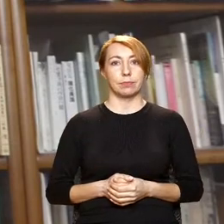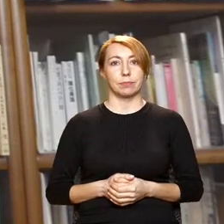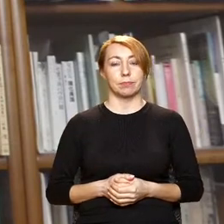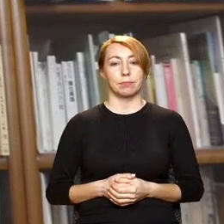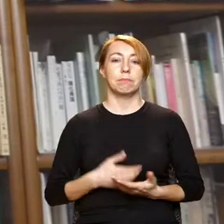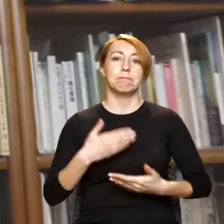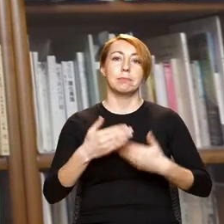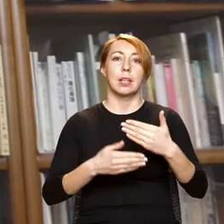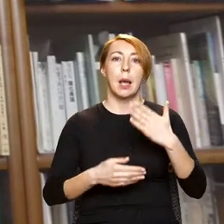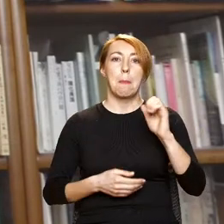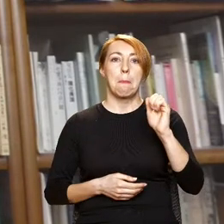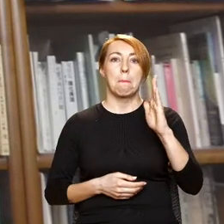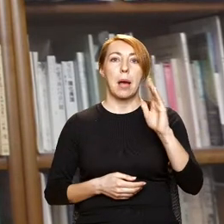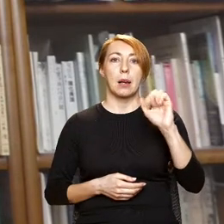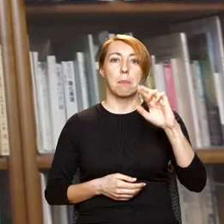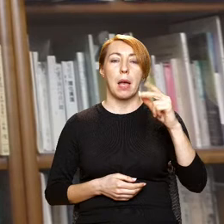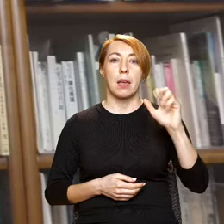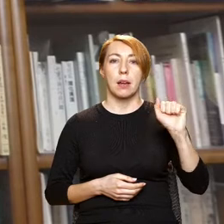Wreszcie Barbara Słomka,